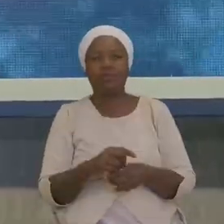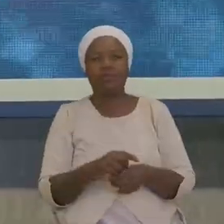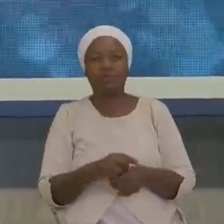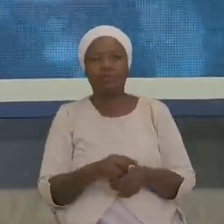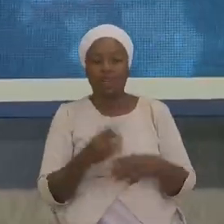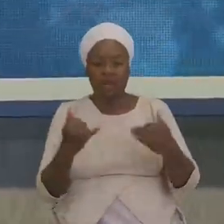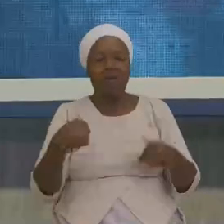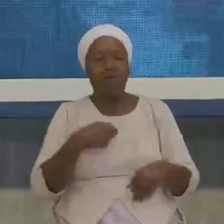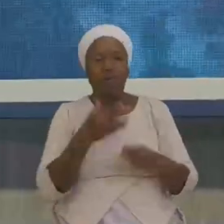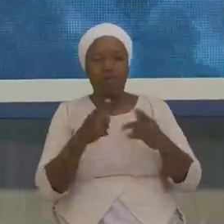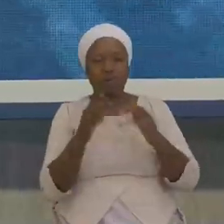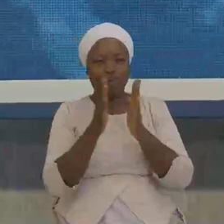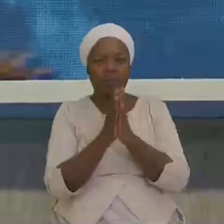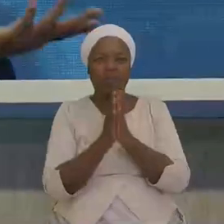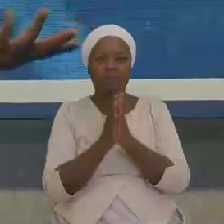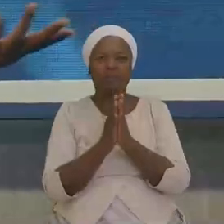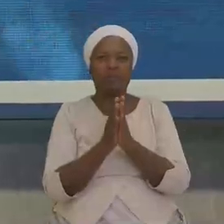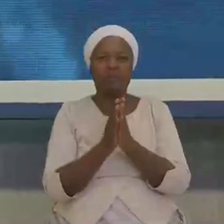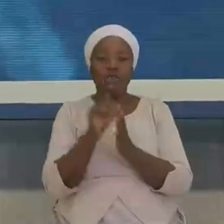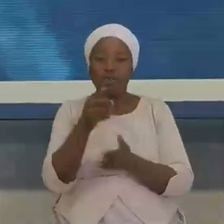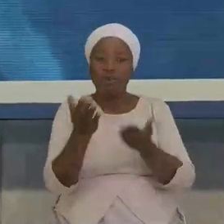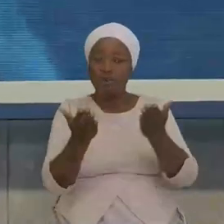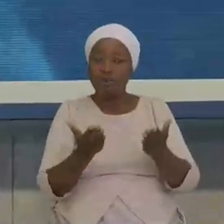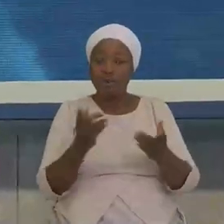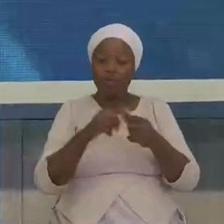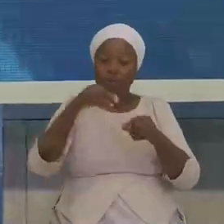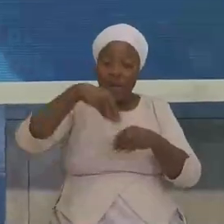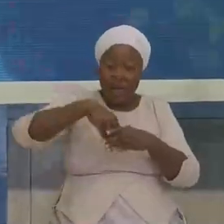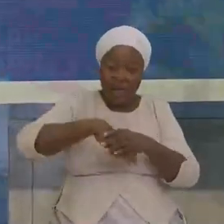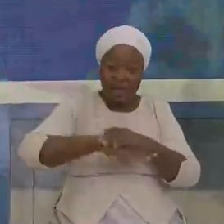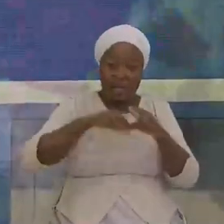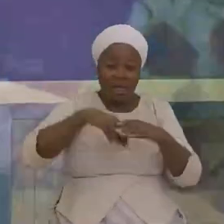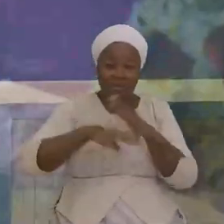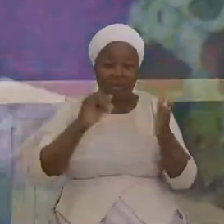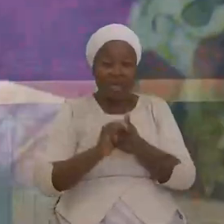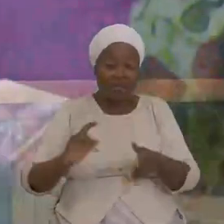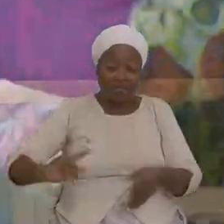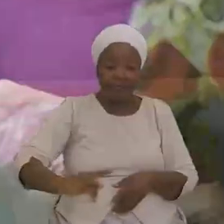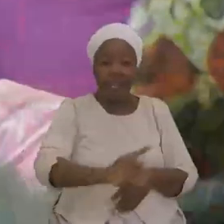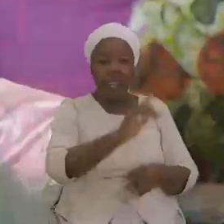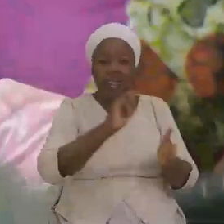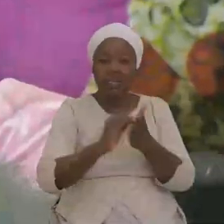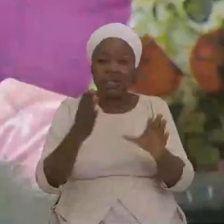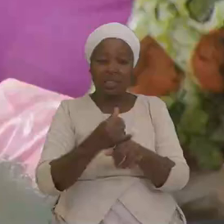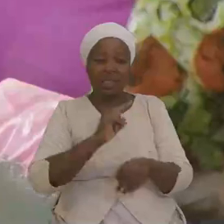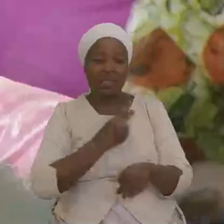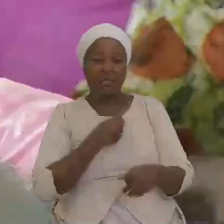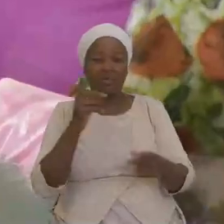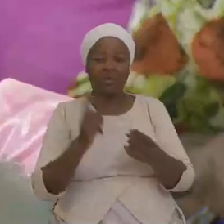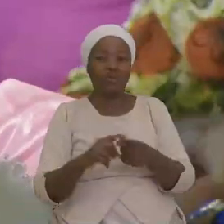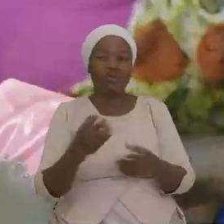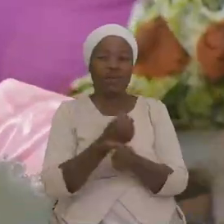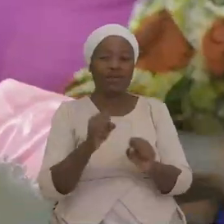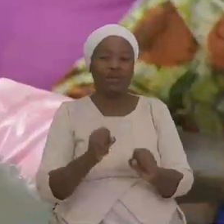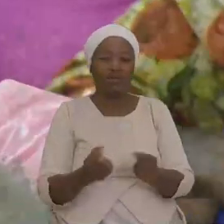parviendra. La tête fermée, baisser les yeux fermés. Tu veux rentrer dans cet